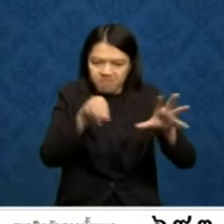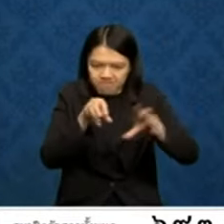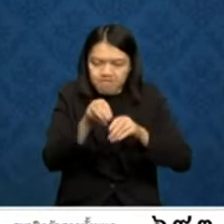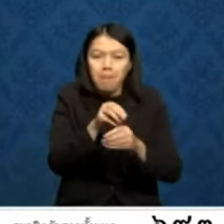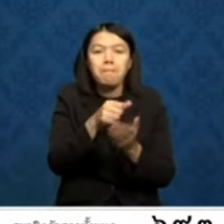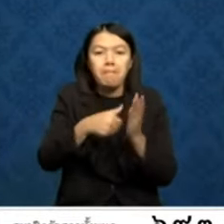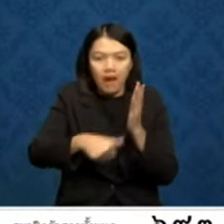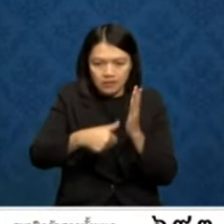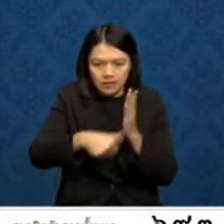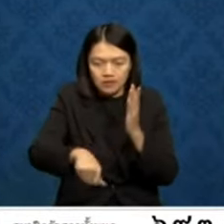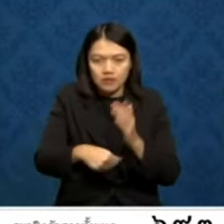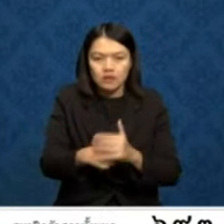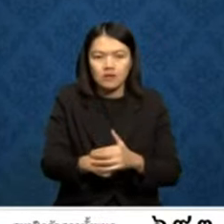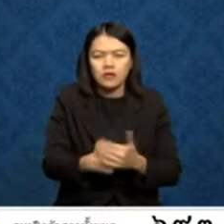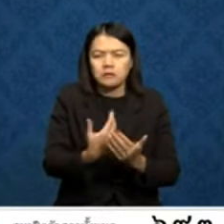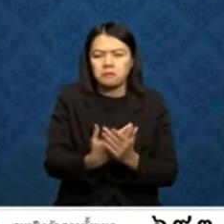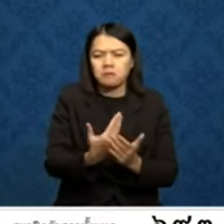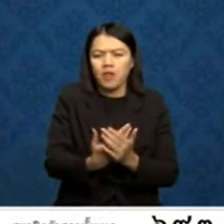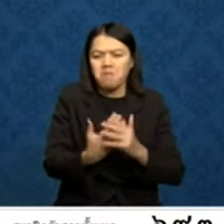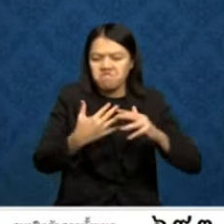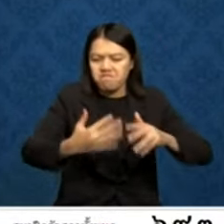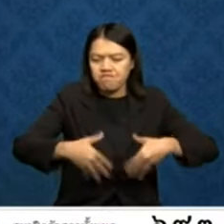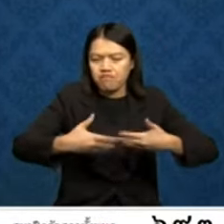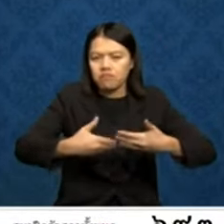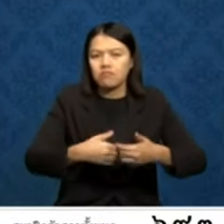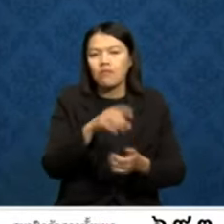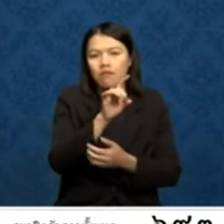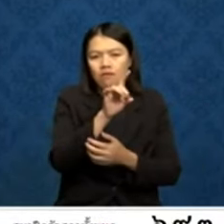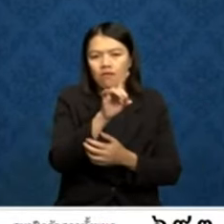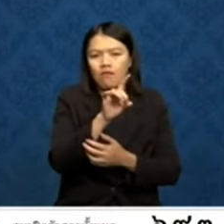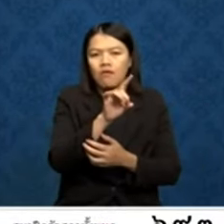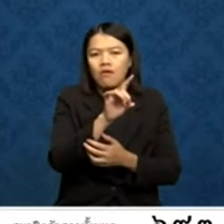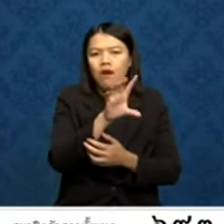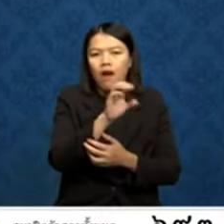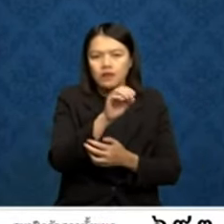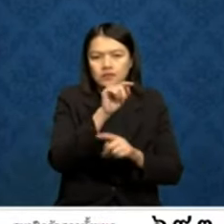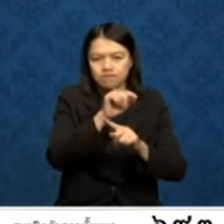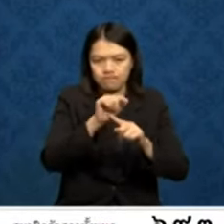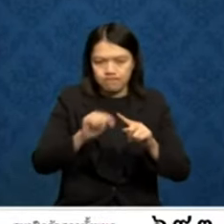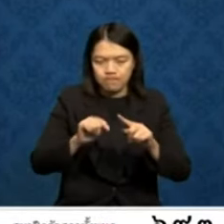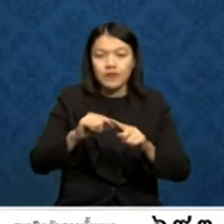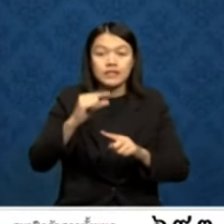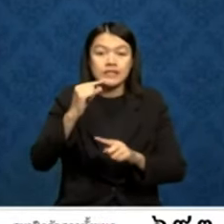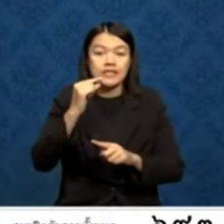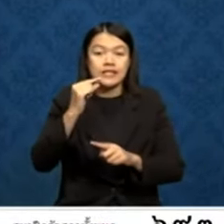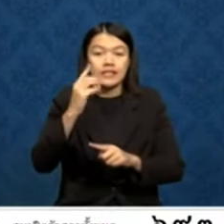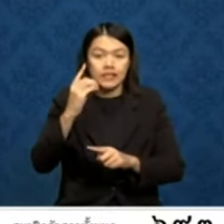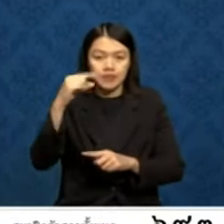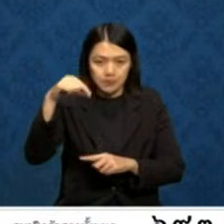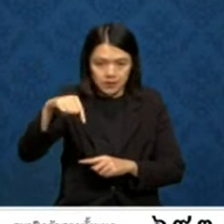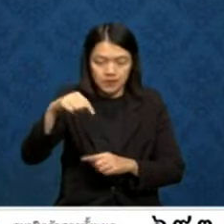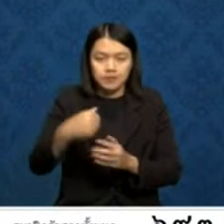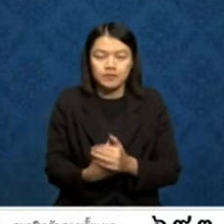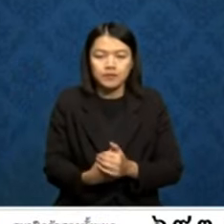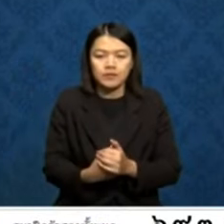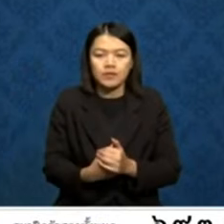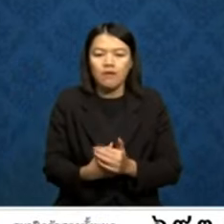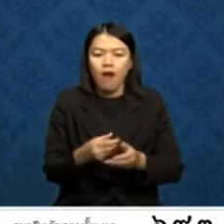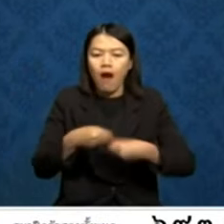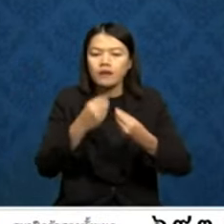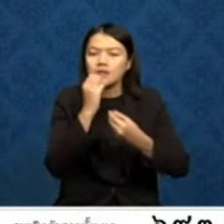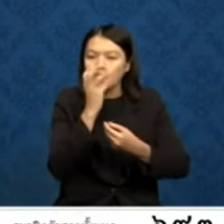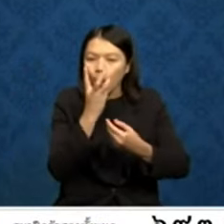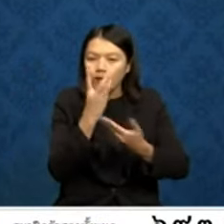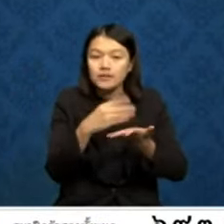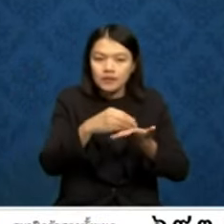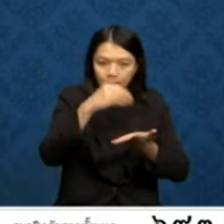คาดว่าจะมีมูลค่าสูงกว่าร้อยละ50ของ GDP เพื่อนำไปจัดสรรสวัสดิการด้าน